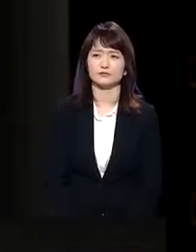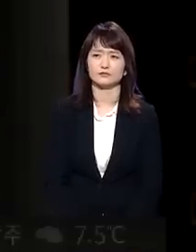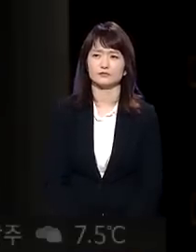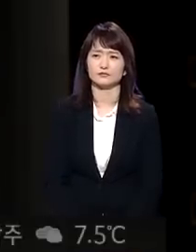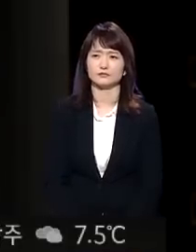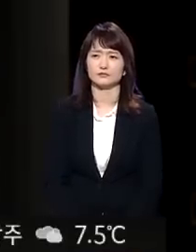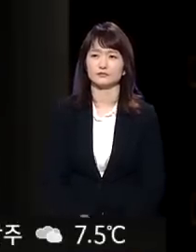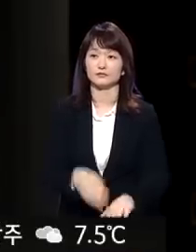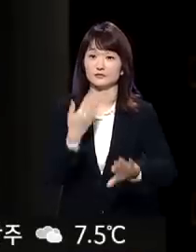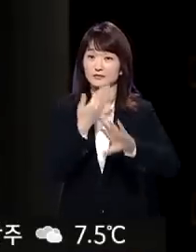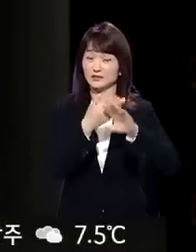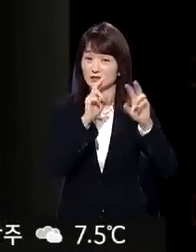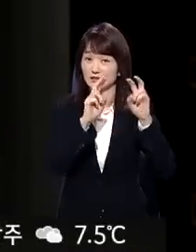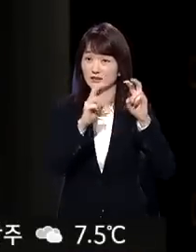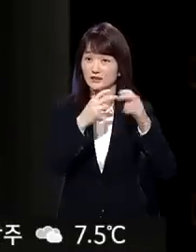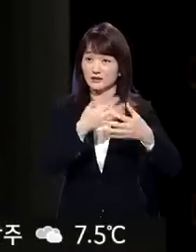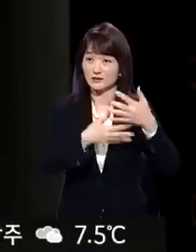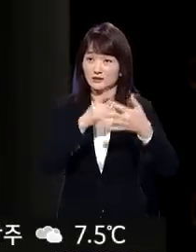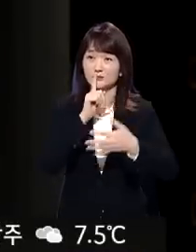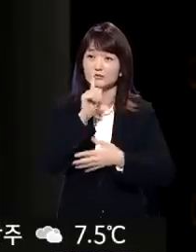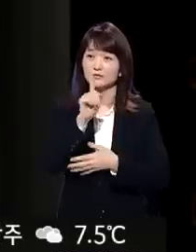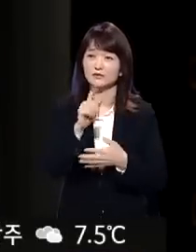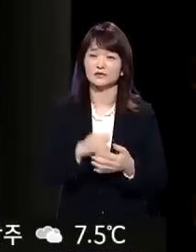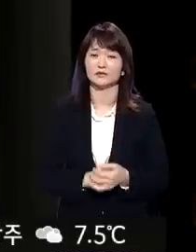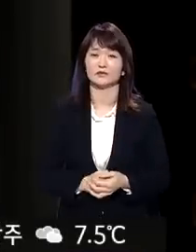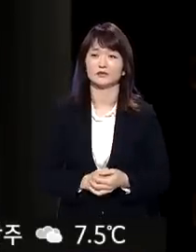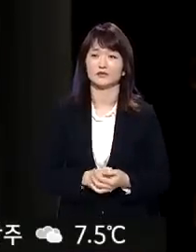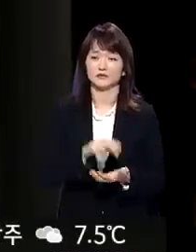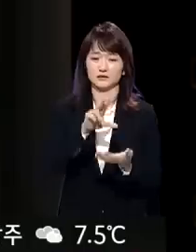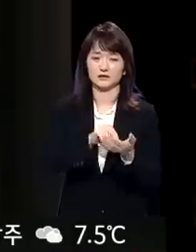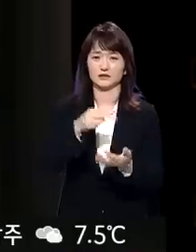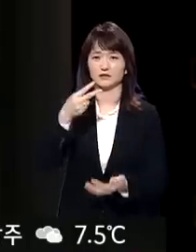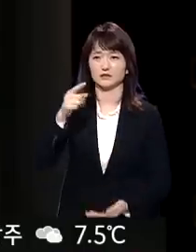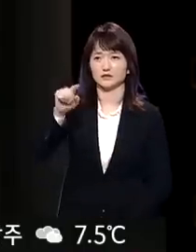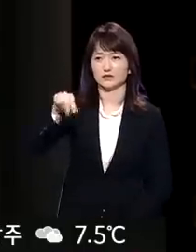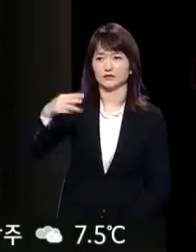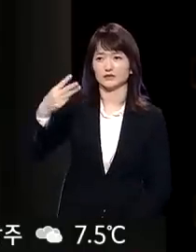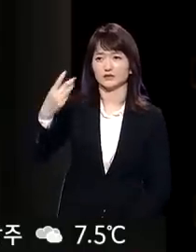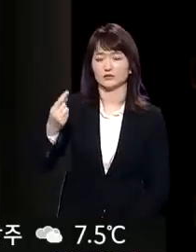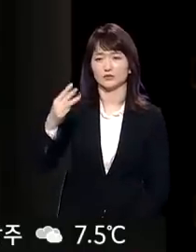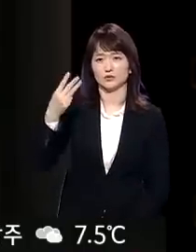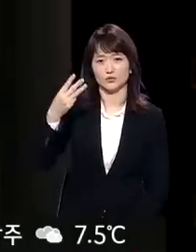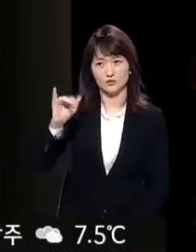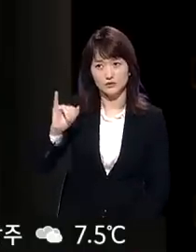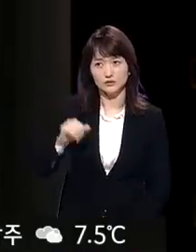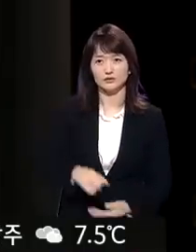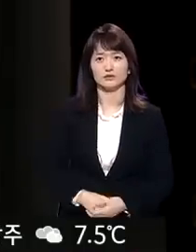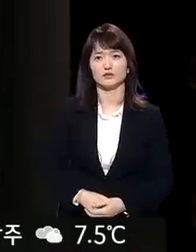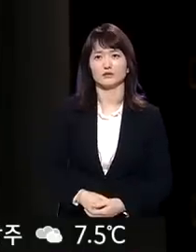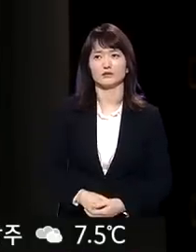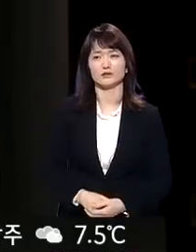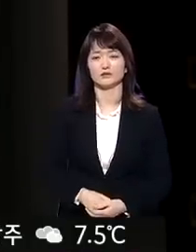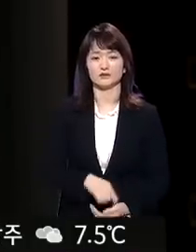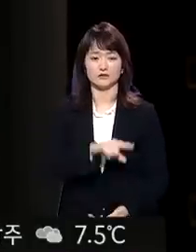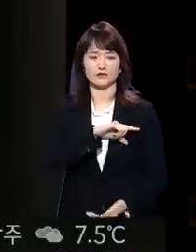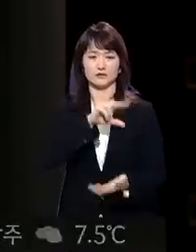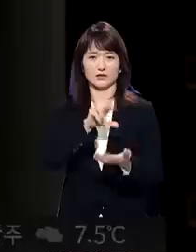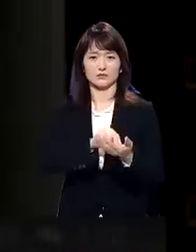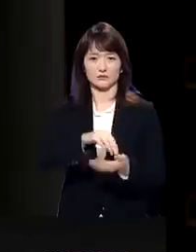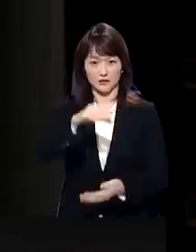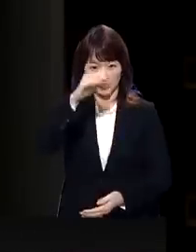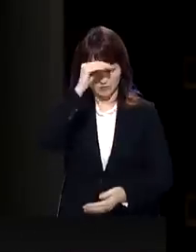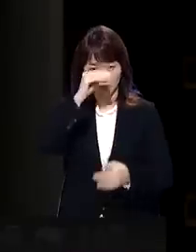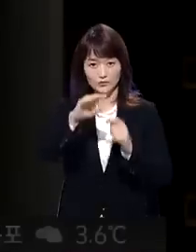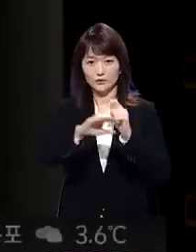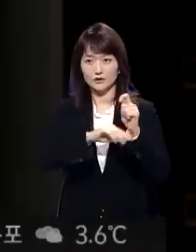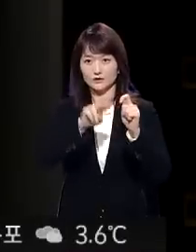남의 회사 드라마 얘기라서 좀 그렇긴 한데 뭐 더 글로리 또 박 변호사님 모범 택시 아시죠? 네, 시즌 2 지금 하고 있잖아요.